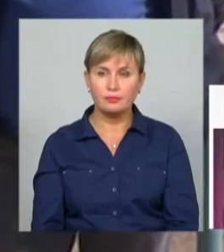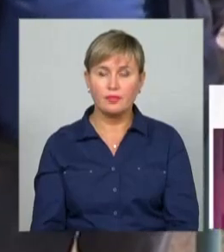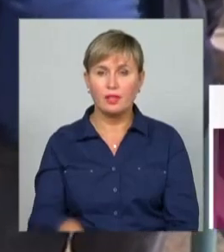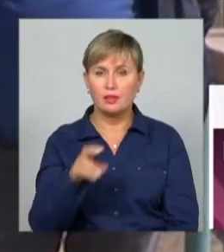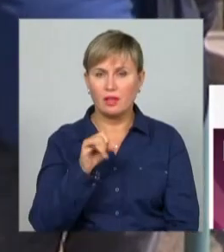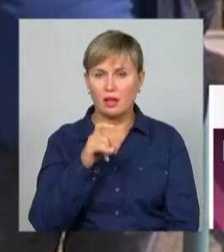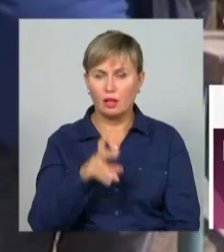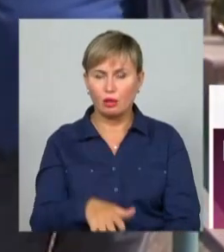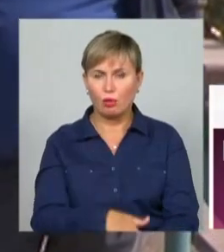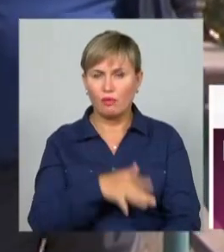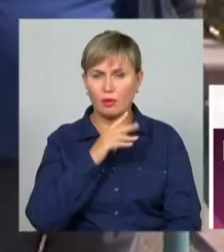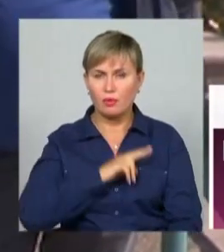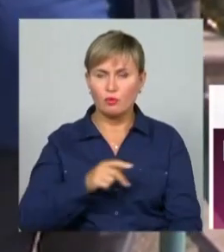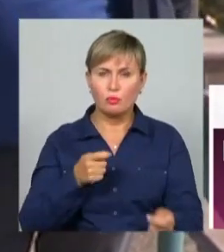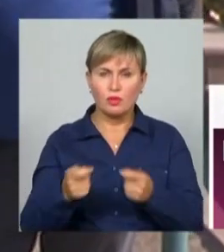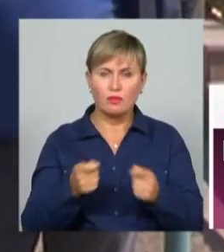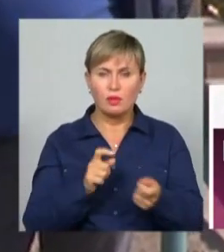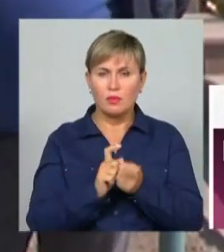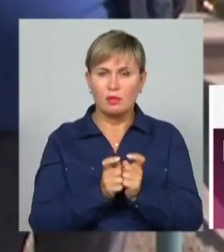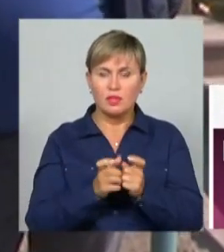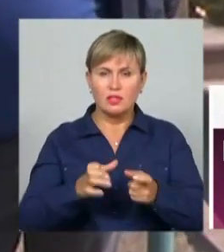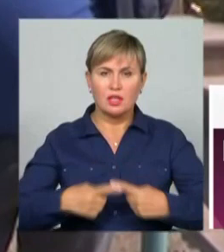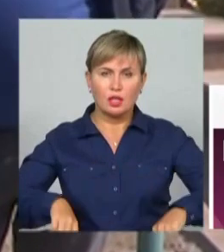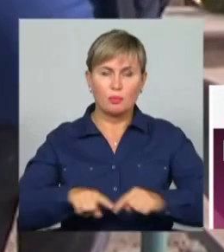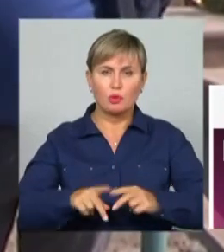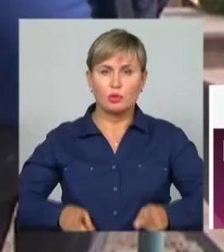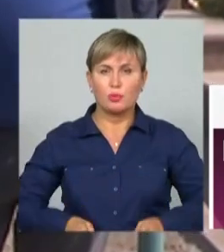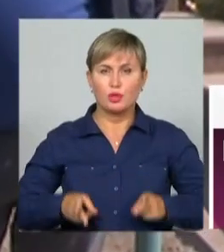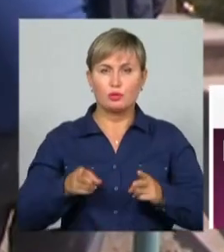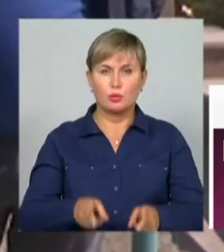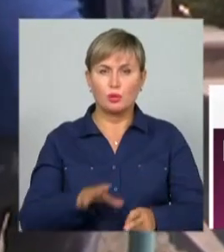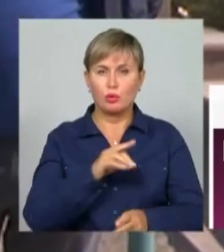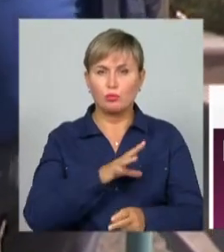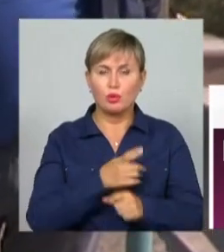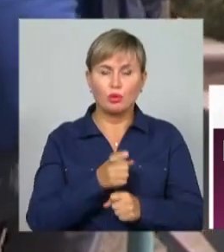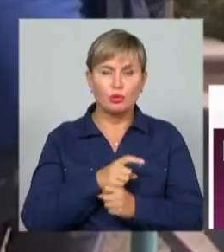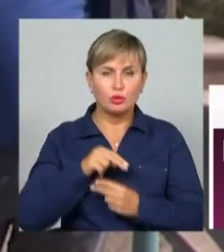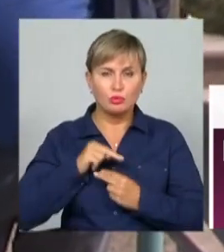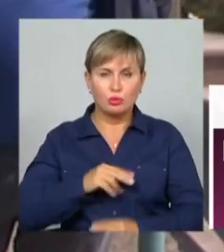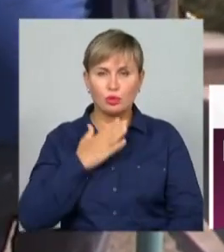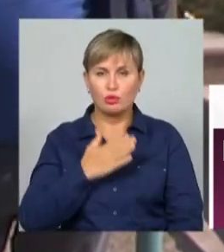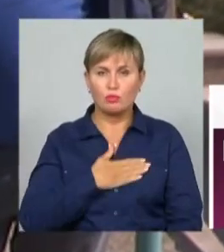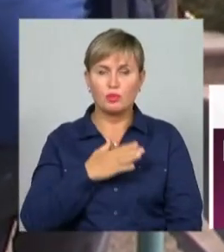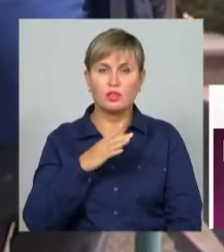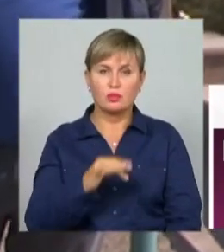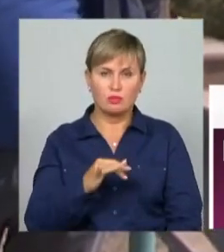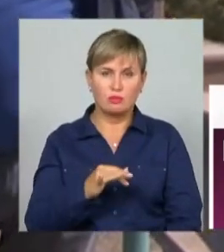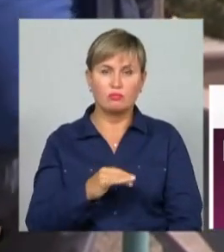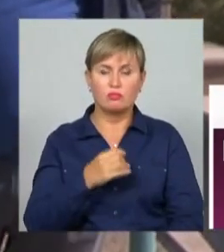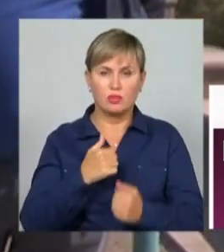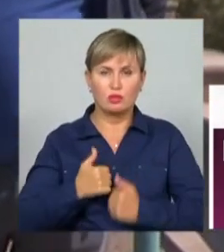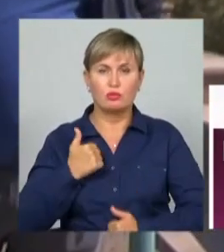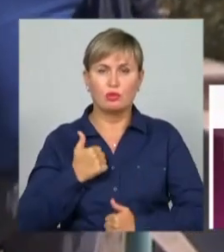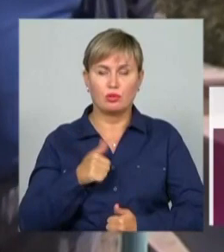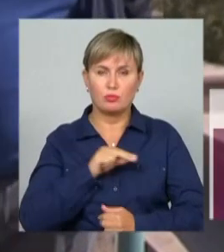Дархан долгое время работал в управлении по борьбе с организованной преступностью. Он был очень трудолюбивым и достойным сотрудником.